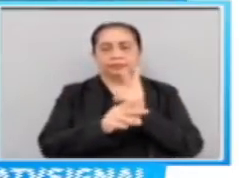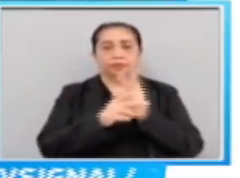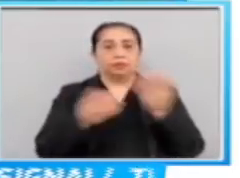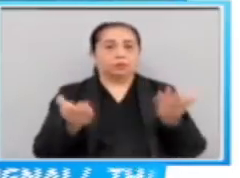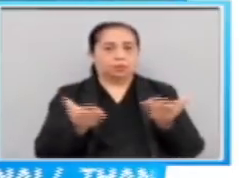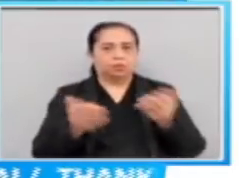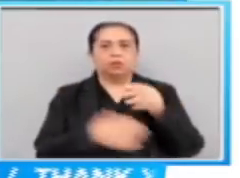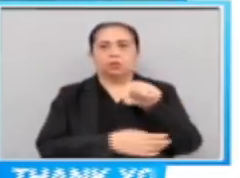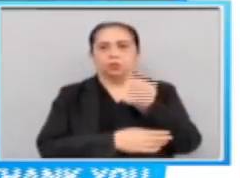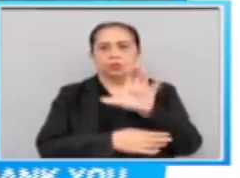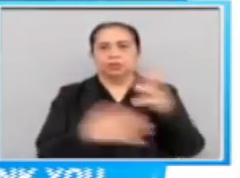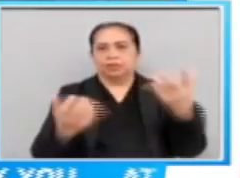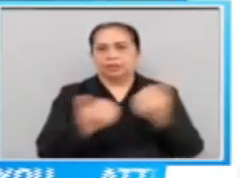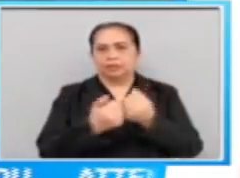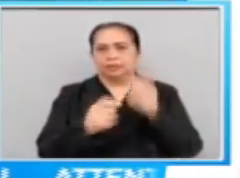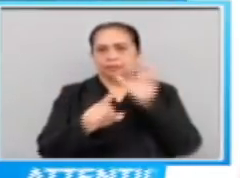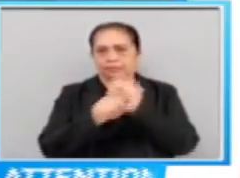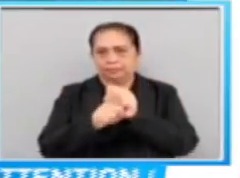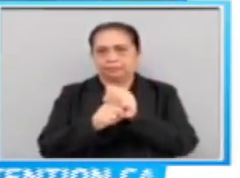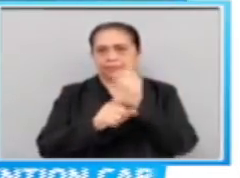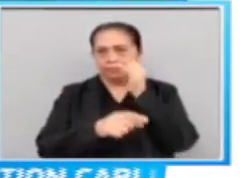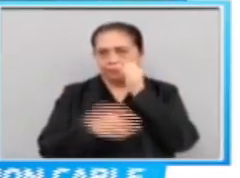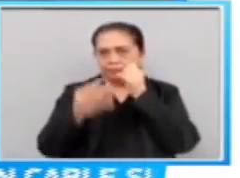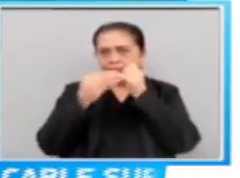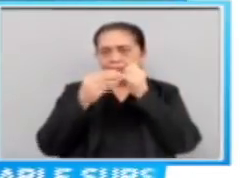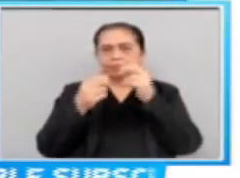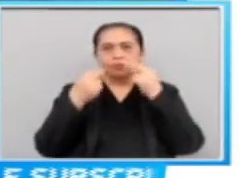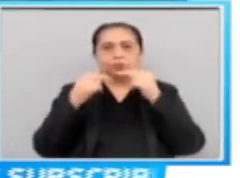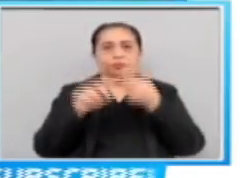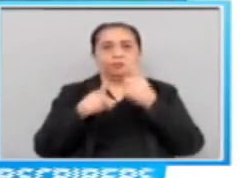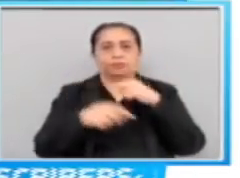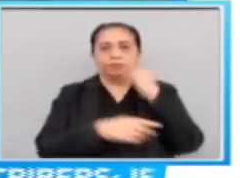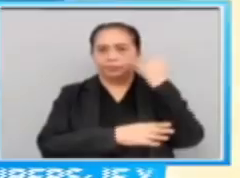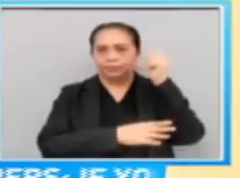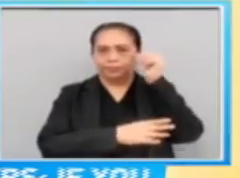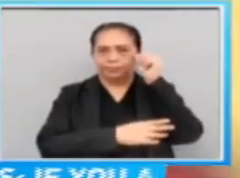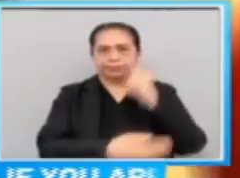Ang aksidente na hulikam. Balitang hatid ni James Agustin.